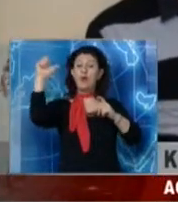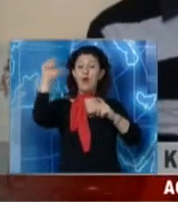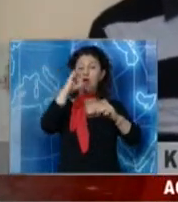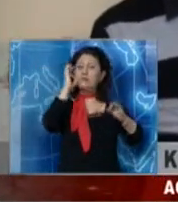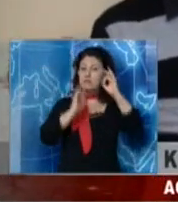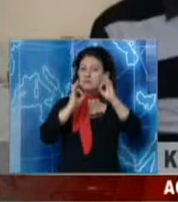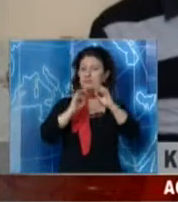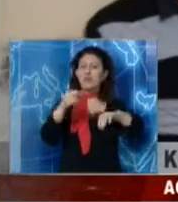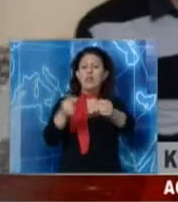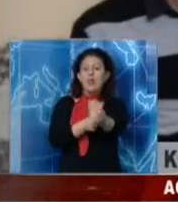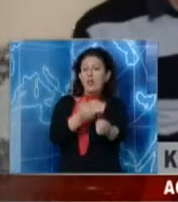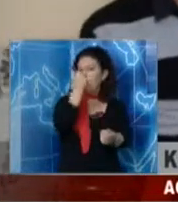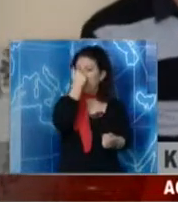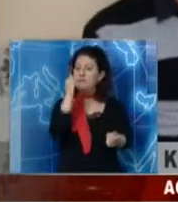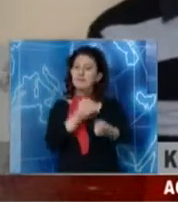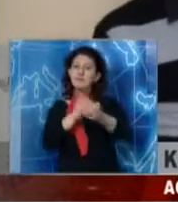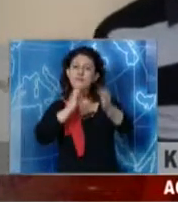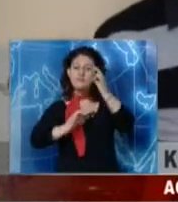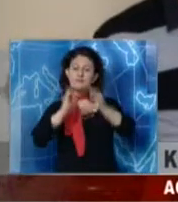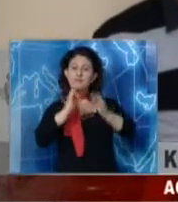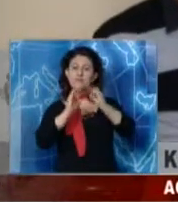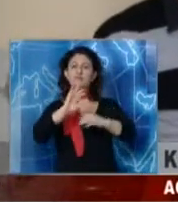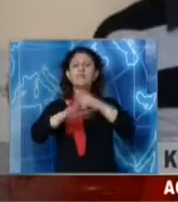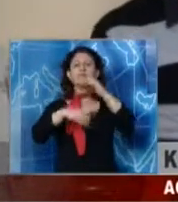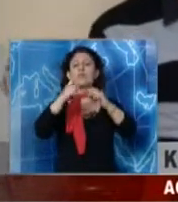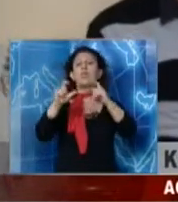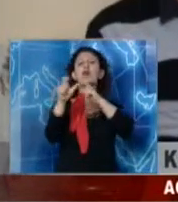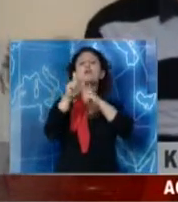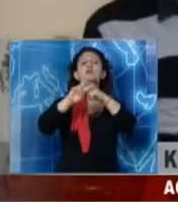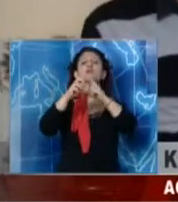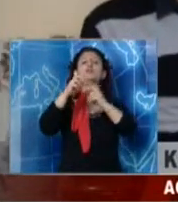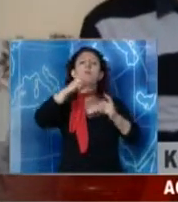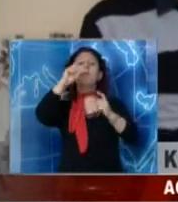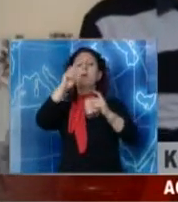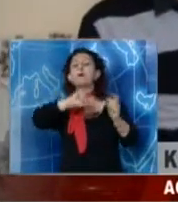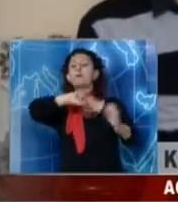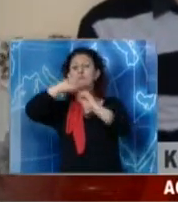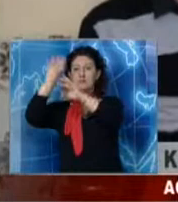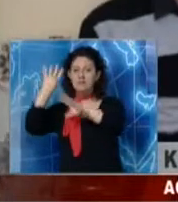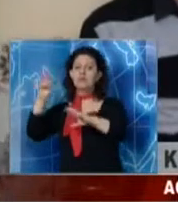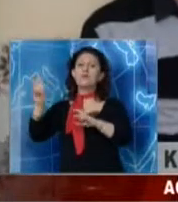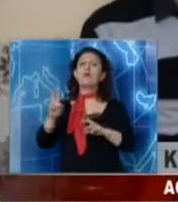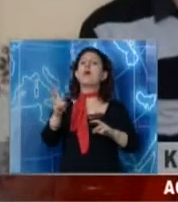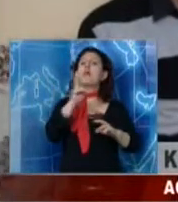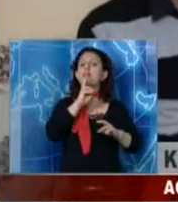1,5 aylık talih falan yaptılar. Ondan sonra o talihleri bize Çapa'ya gönderdiler. Orada da yaptırdık abi. Biz sonra